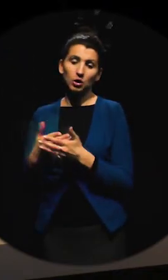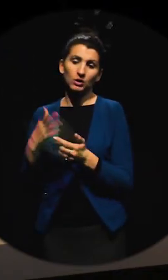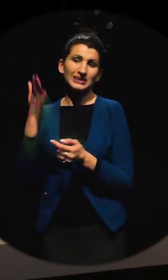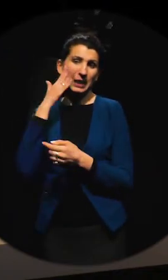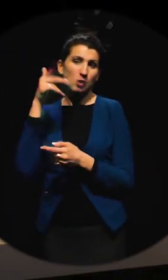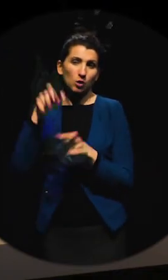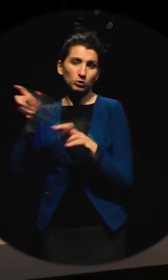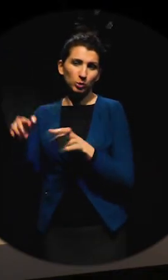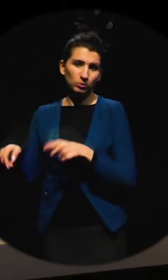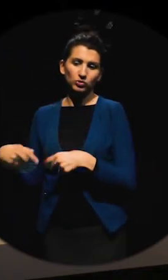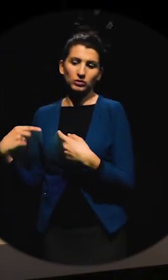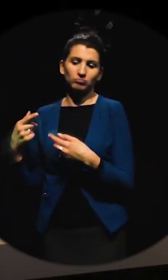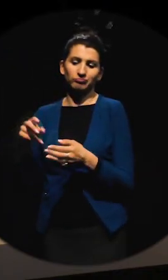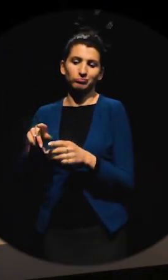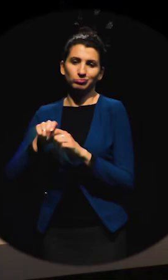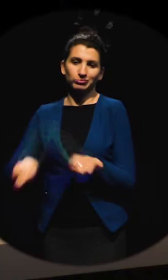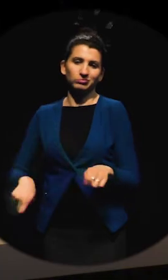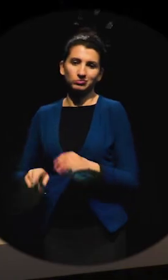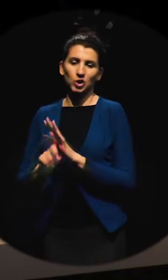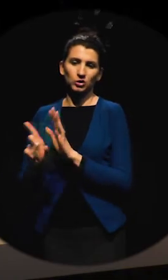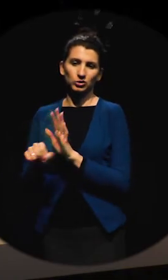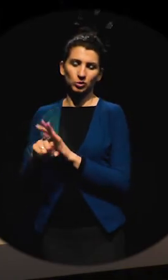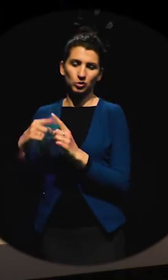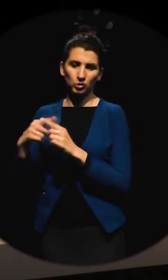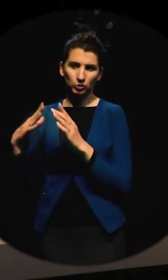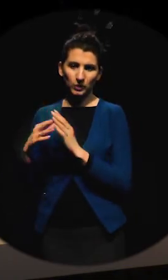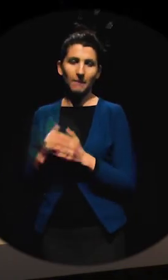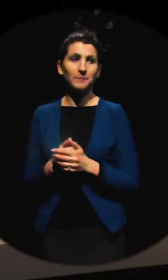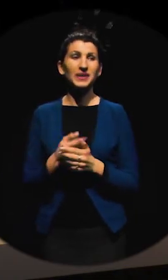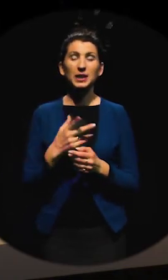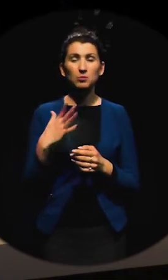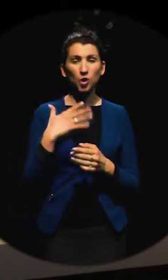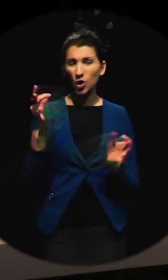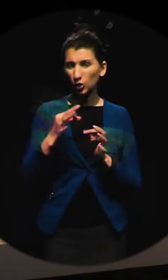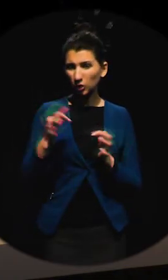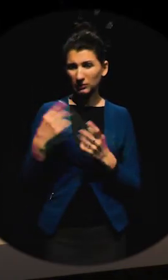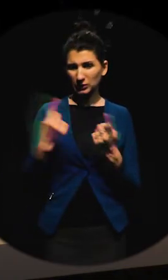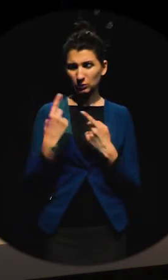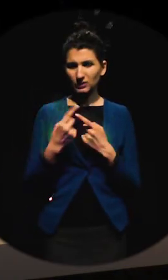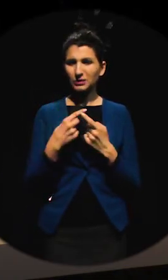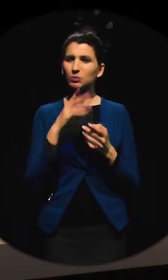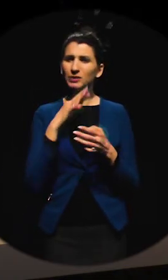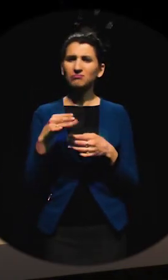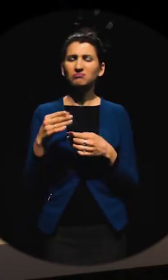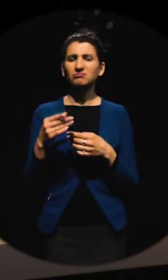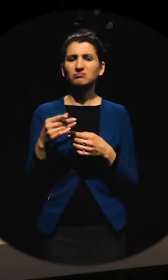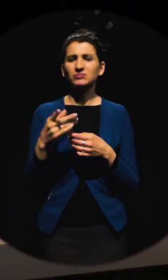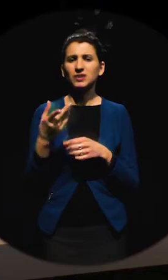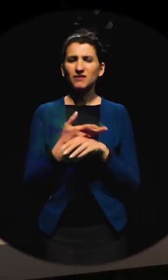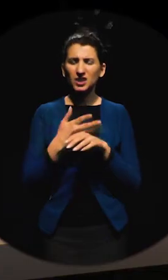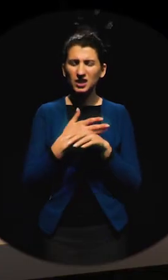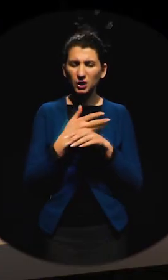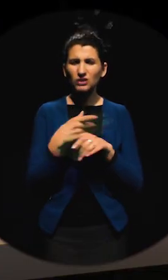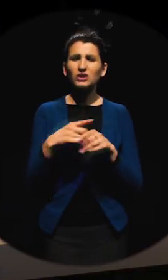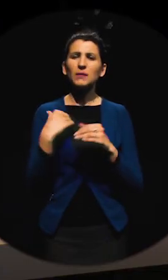prostu przerażająca była to zignorowanie, zmanipulowanie. No, tak jak porównuję ten